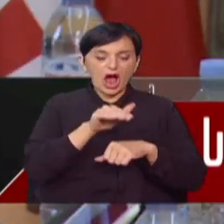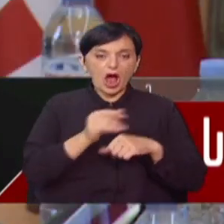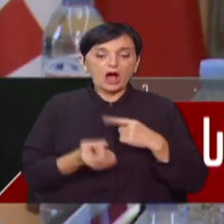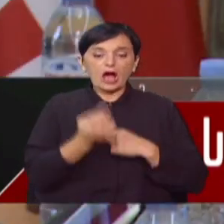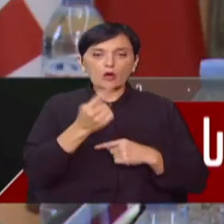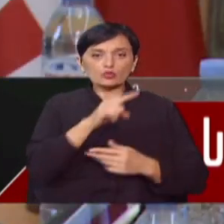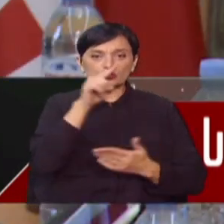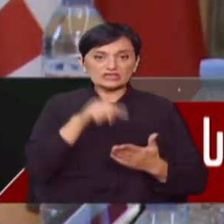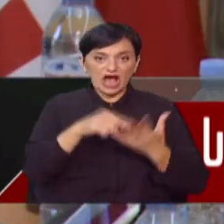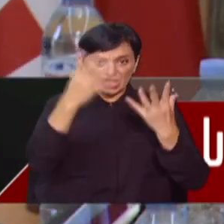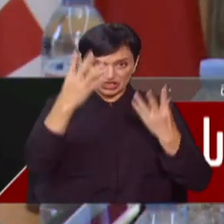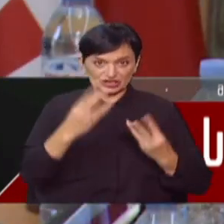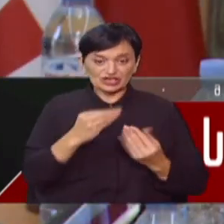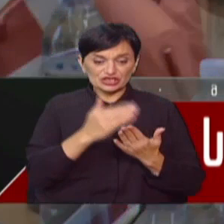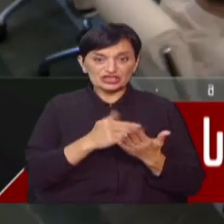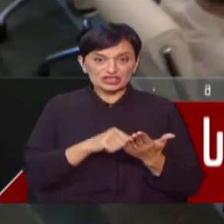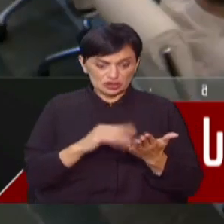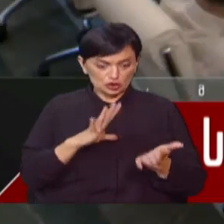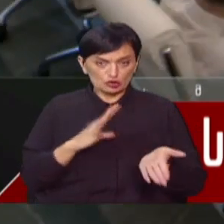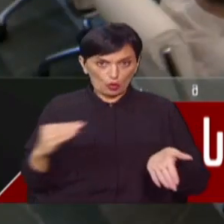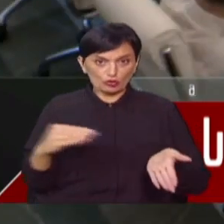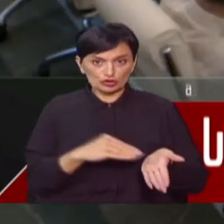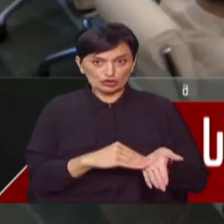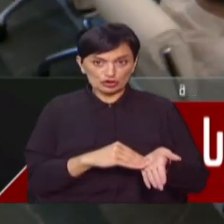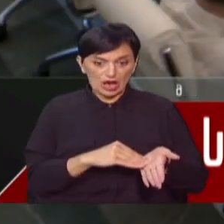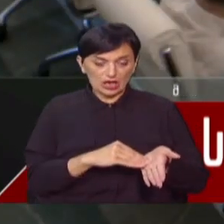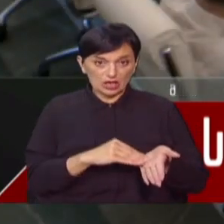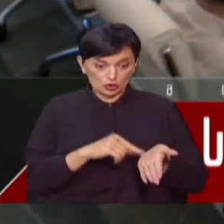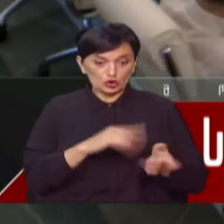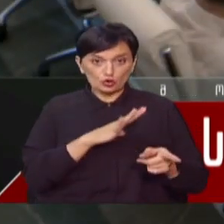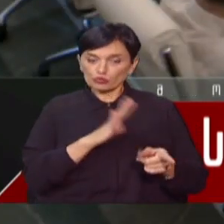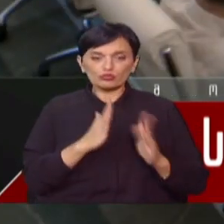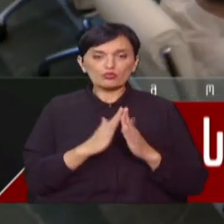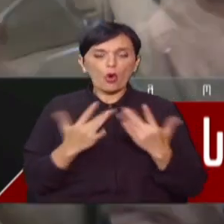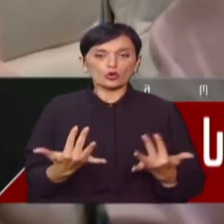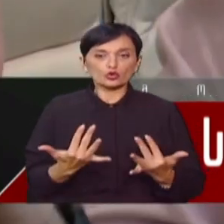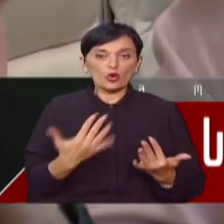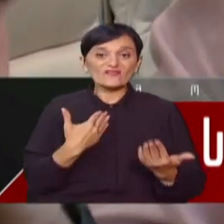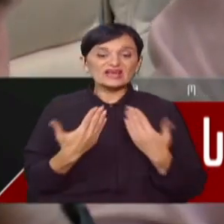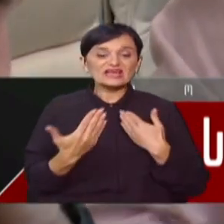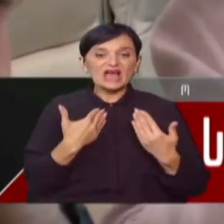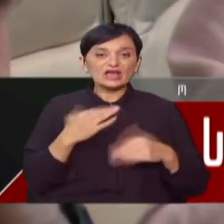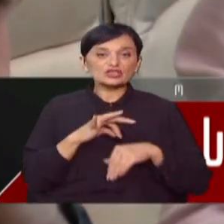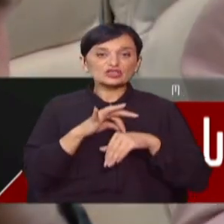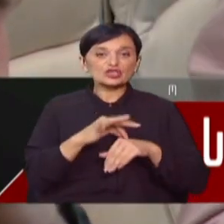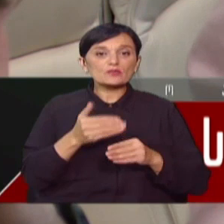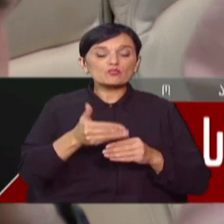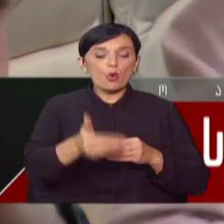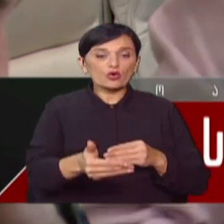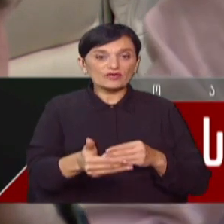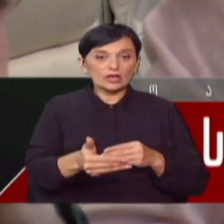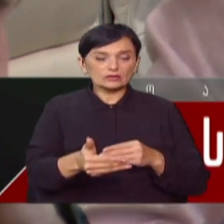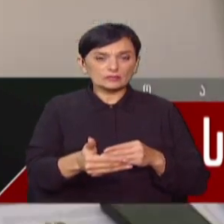რომ საკითხი დღის წესრიგში განსაზღვრული იყო და შეტანილი იყო, მან მოითხოვა უკვე კენჭისყრა ჩატარებული იყო